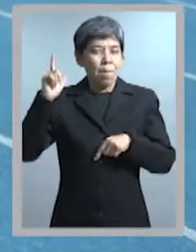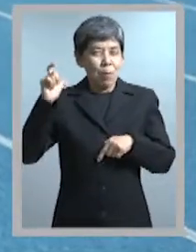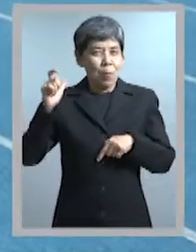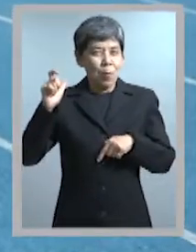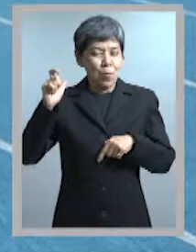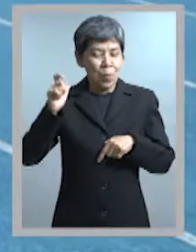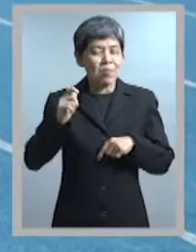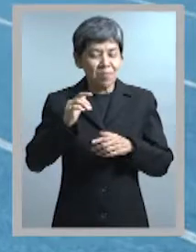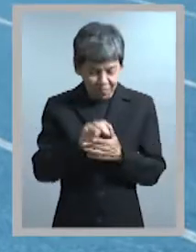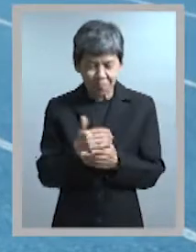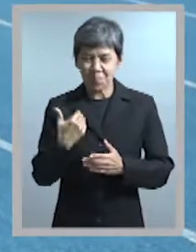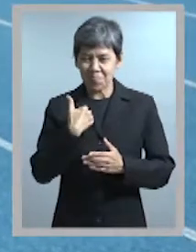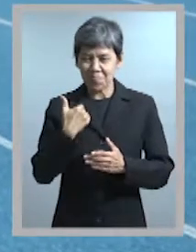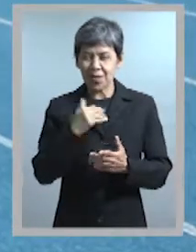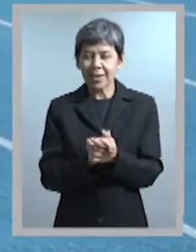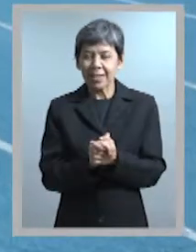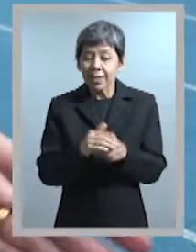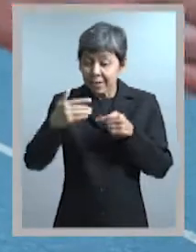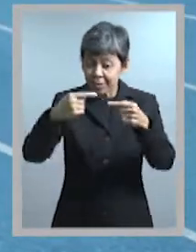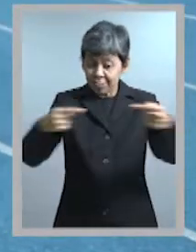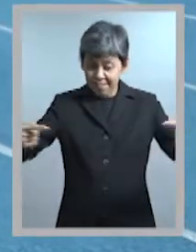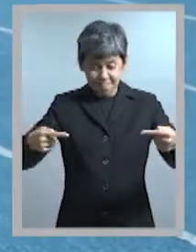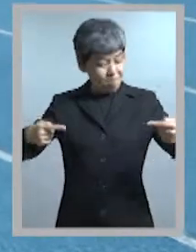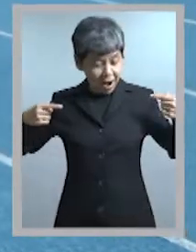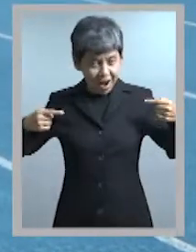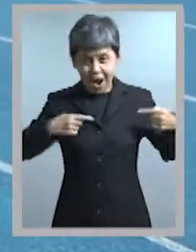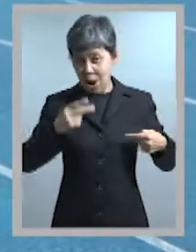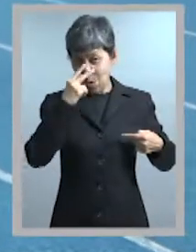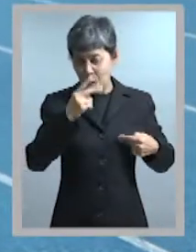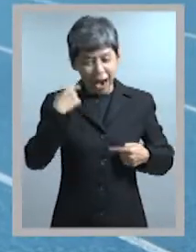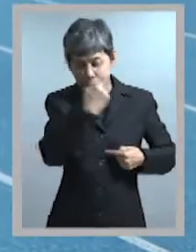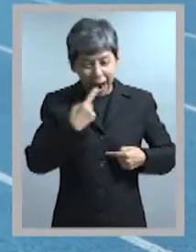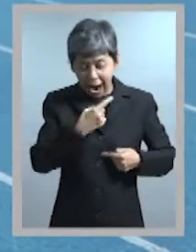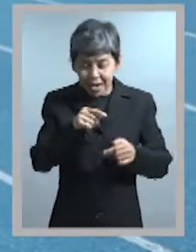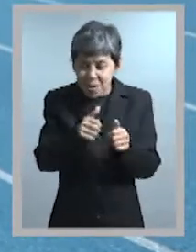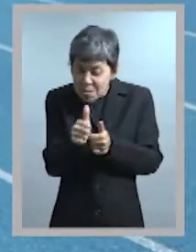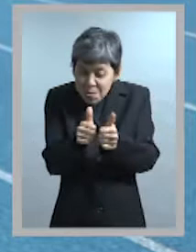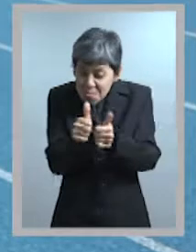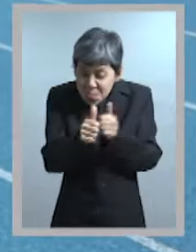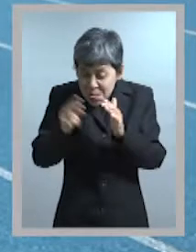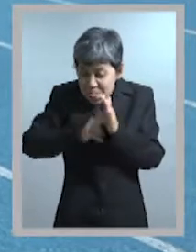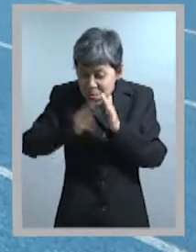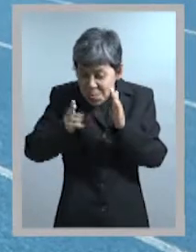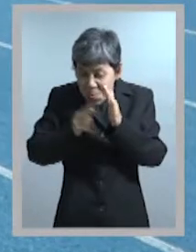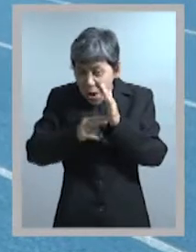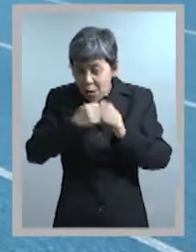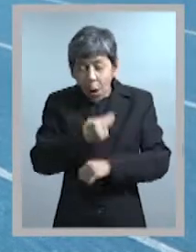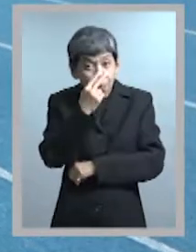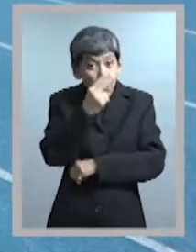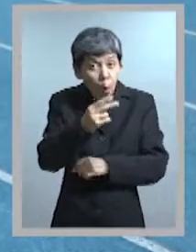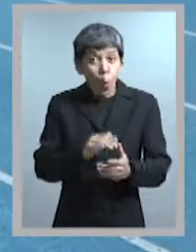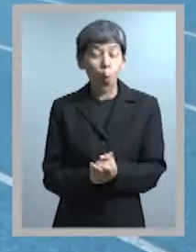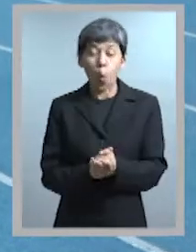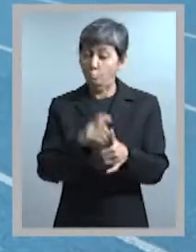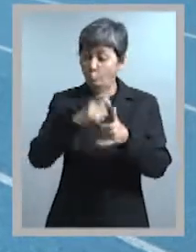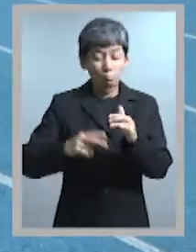ประจำรีสตาร์ตตรงนู้นนะฮะแล้วเดี๋ยวก็จะปล่อยตัวมาแล้วก็จะมีเส้นฟินิชอยู่ตรงนี้นะฮะเดี๋ยวมาเชียร์กันนะครับว่าน้องคนไหนนะฮะจะวิ่งเร็วที่สุดเพรา